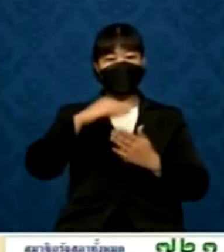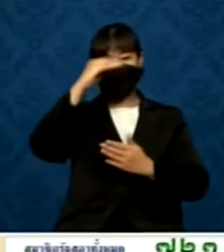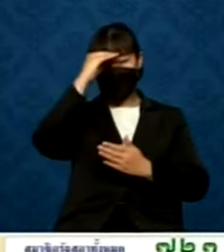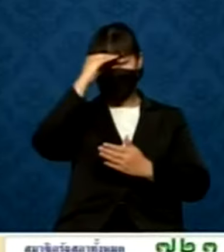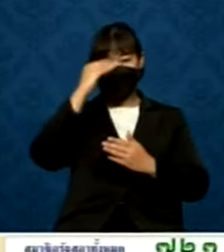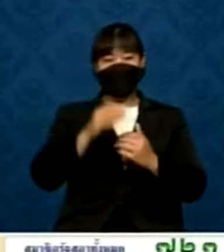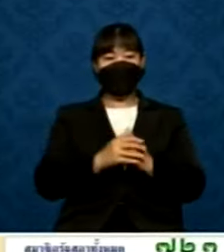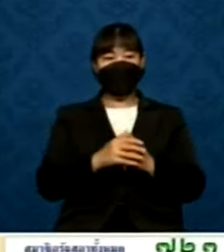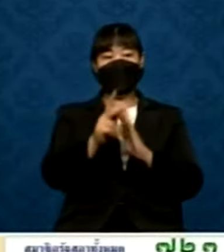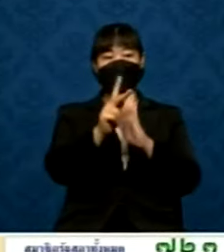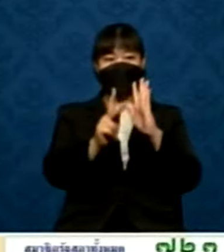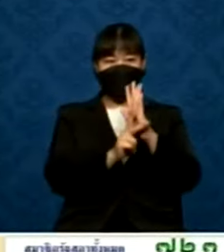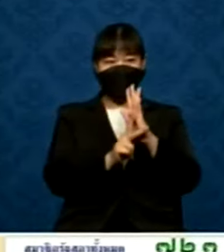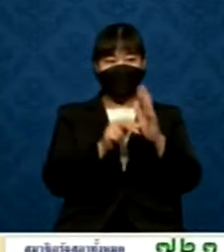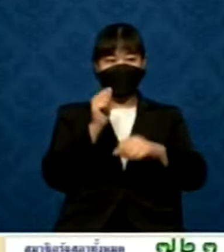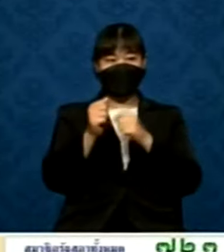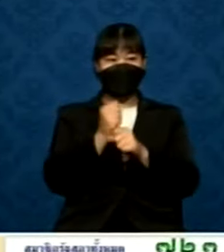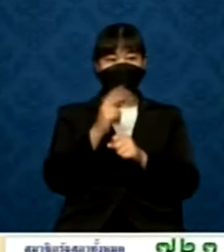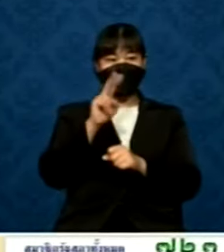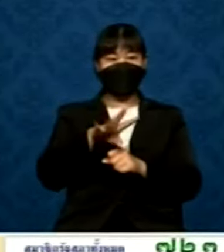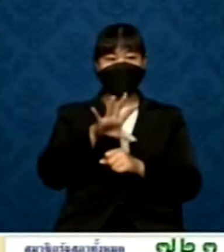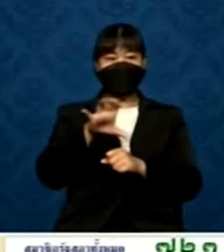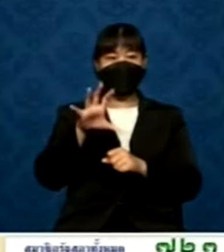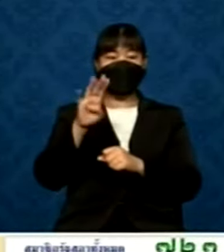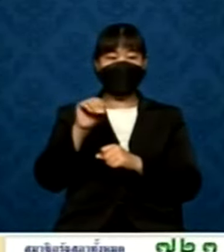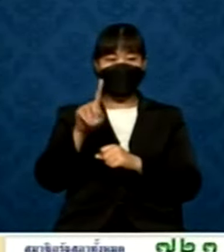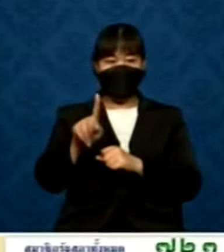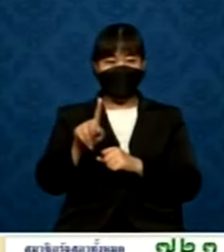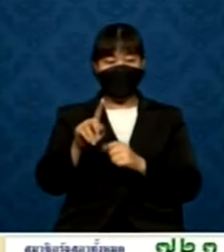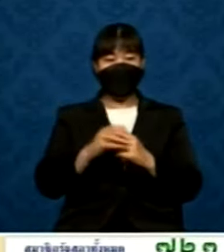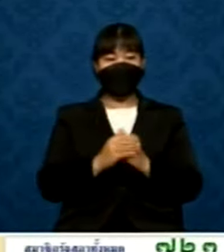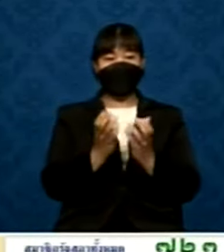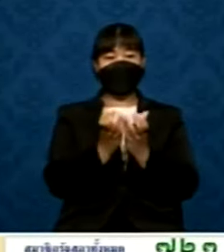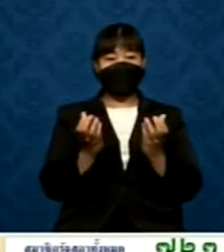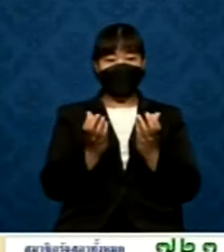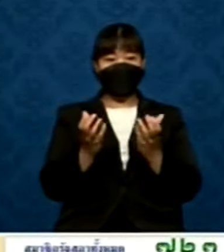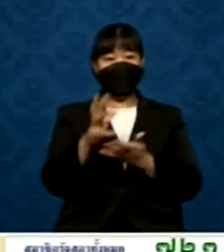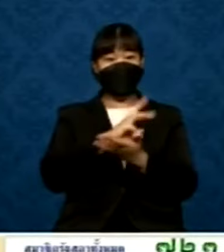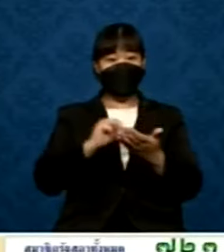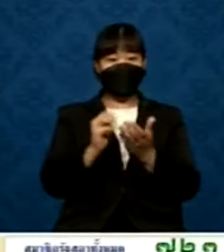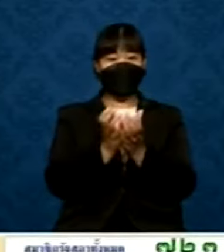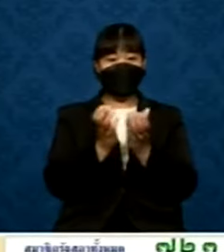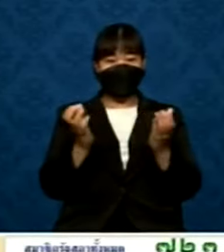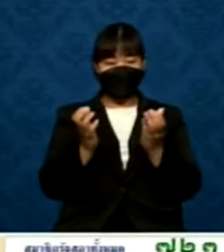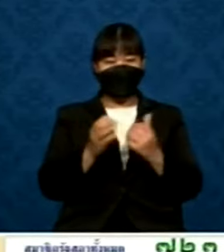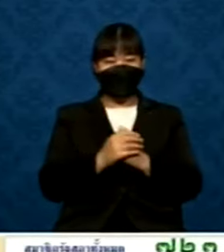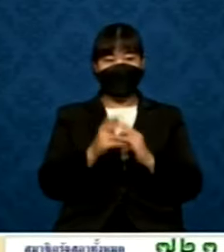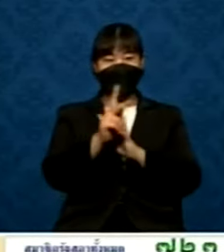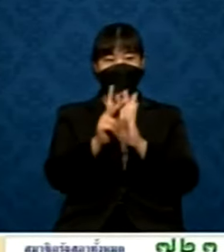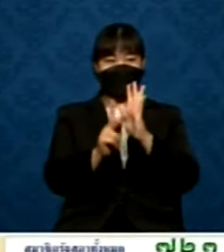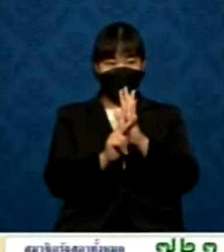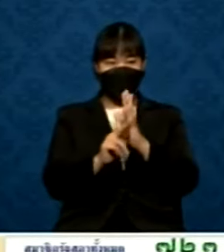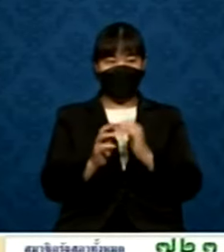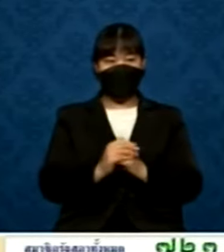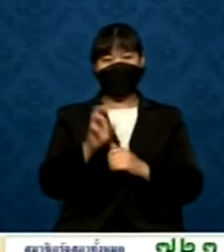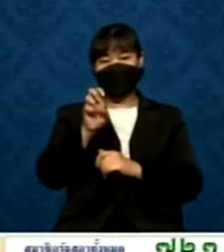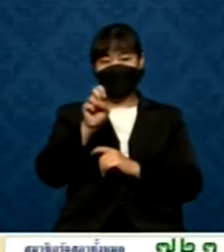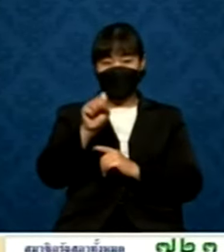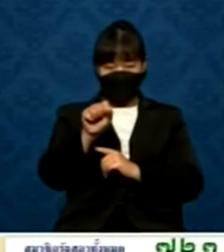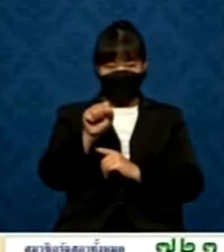เมื่อปี2541เรียนอยู่ที่ธรรมศาสตร์เรียนวิชากฎหมายรัฐธรรมนูญข้อสอบออกเรื่องนี้เลยครับเรื่